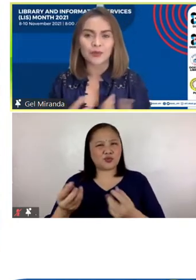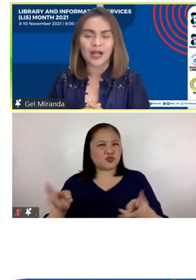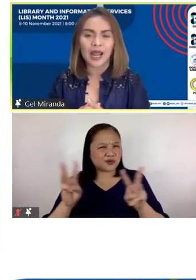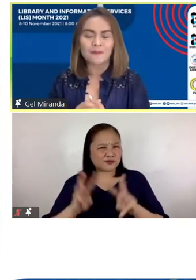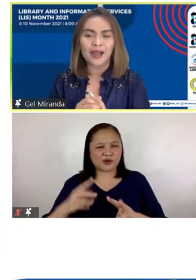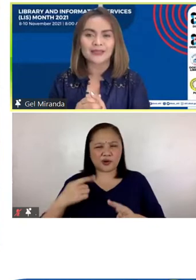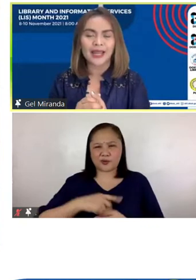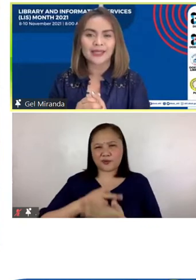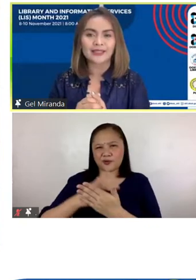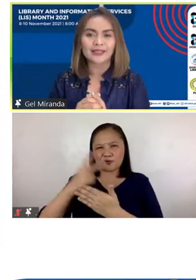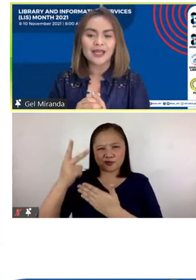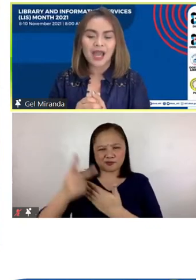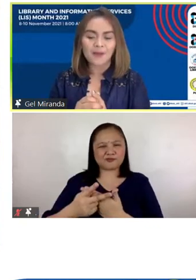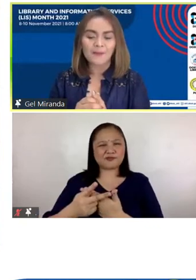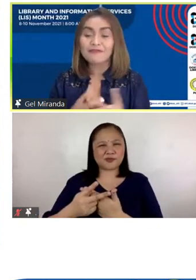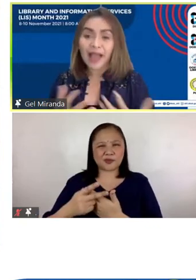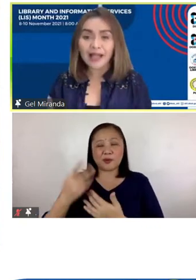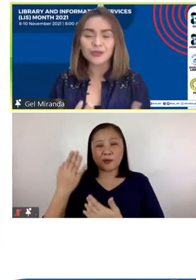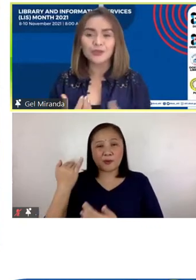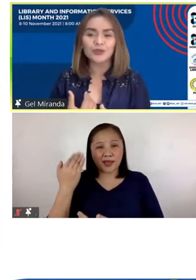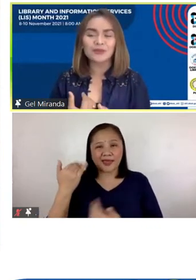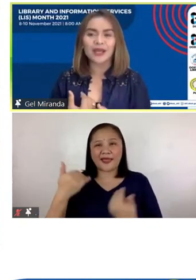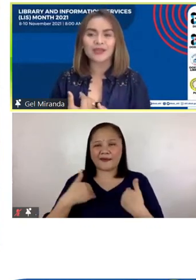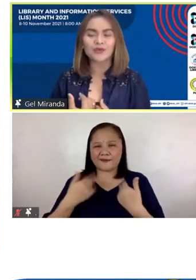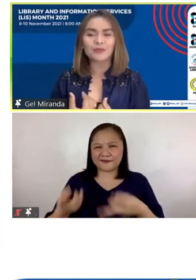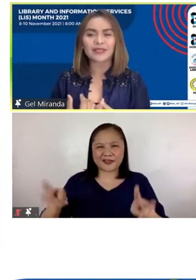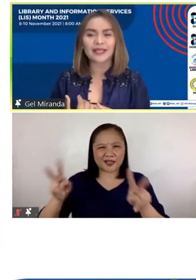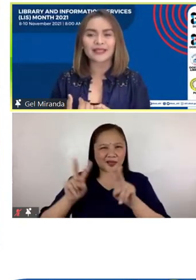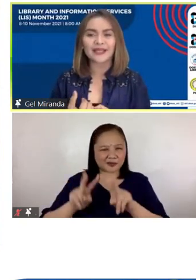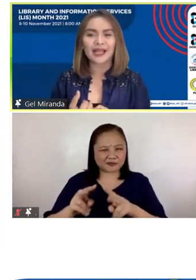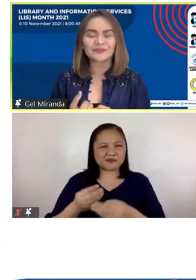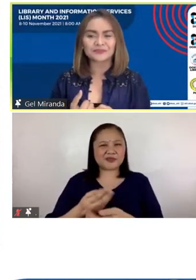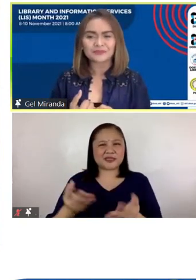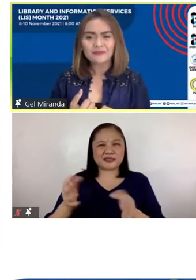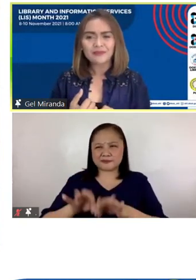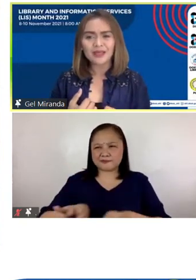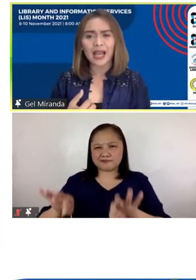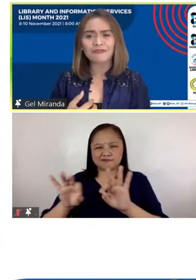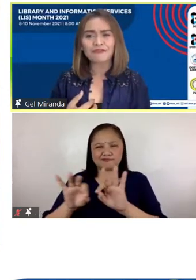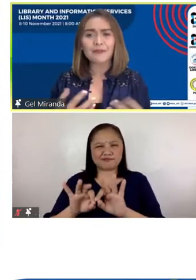ating programa dahil may value, di ba? Yung importante na